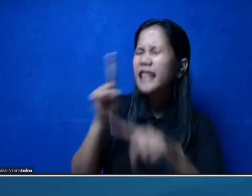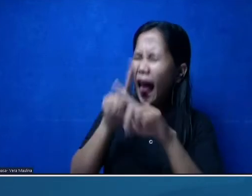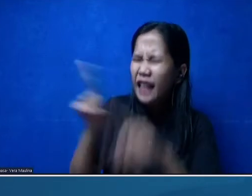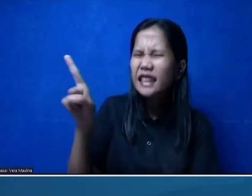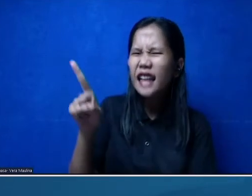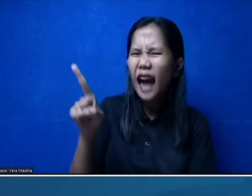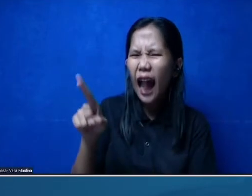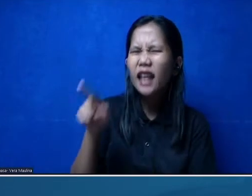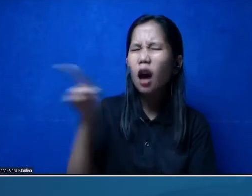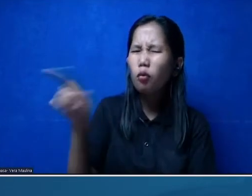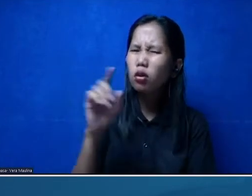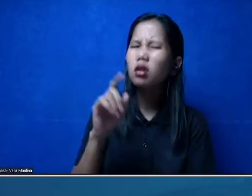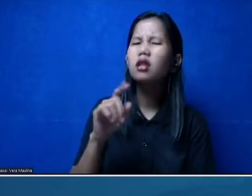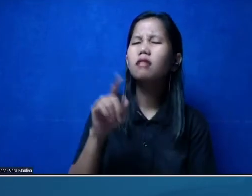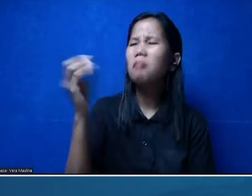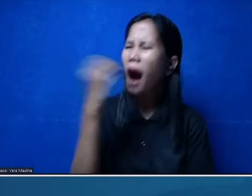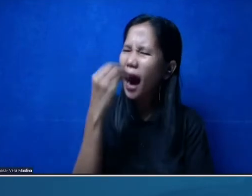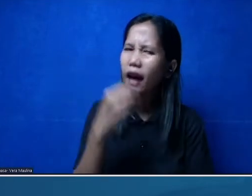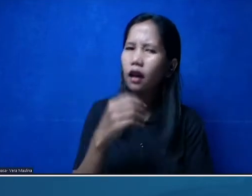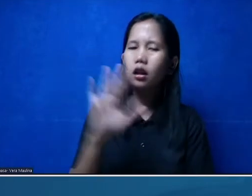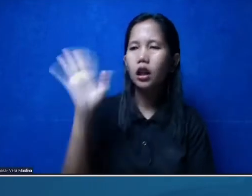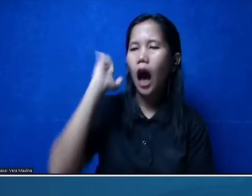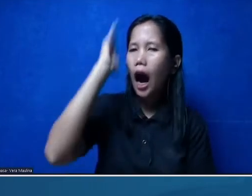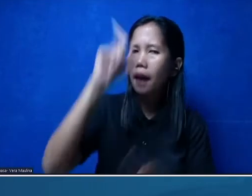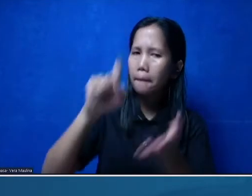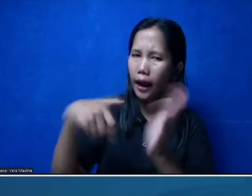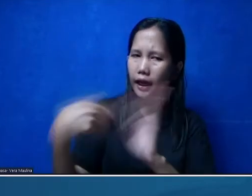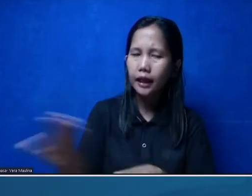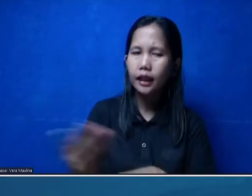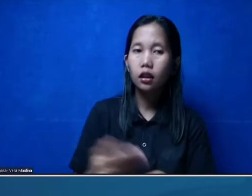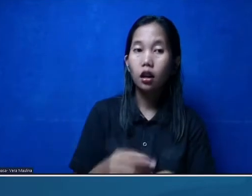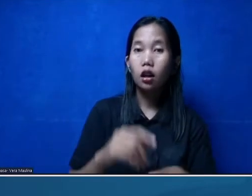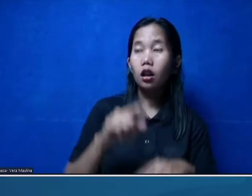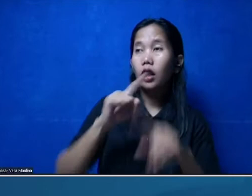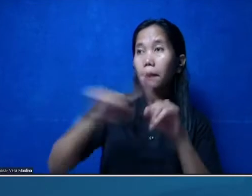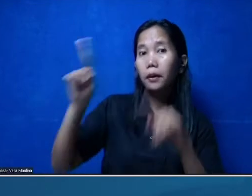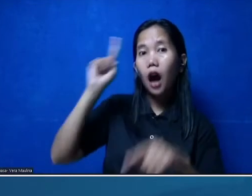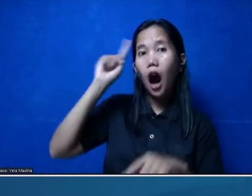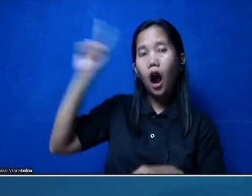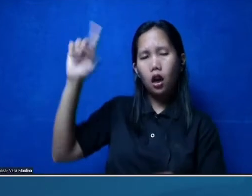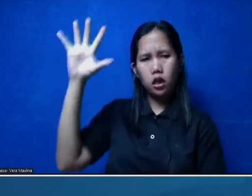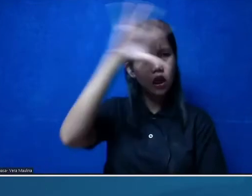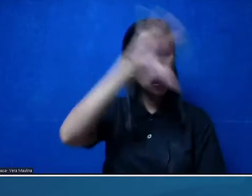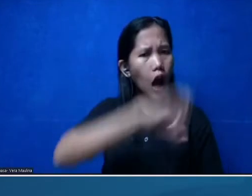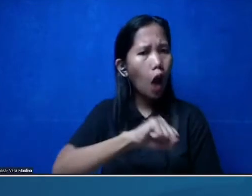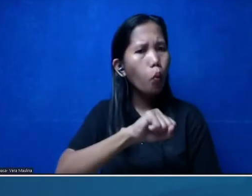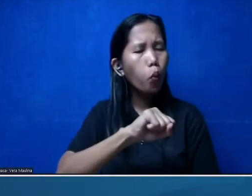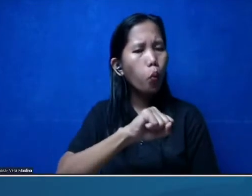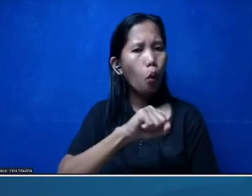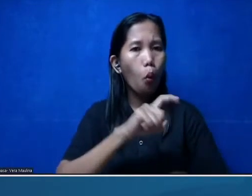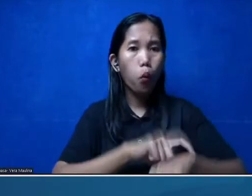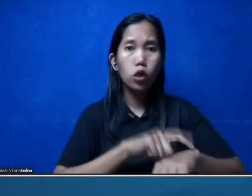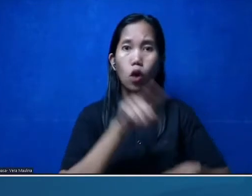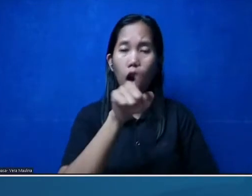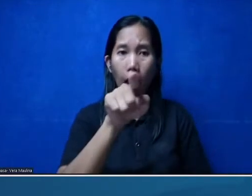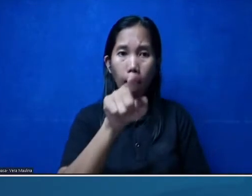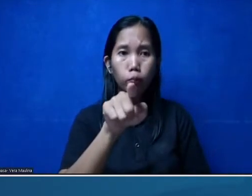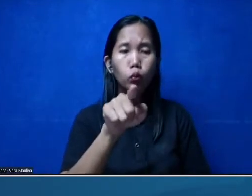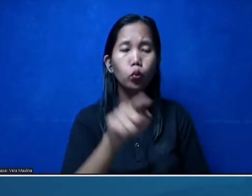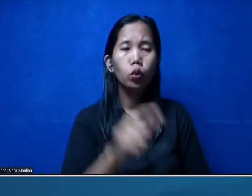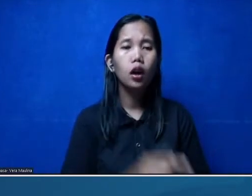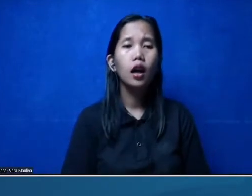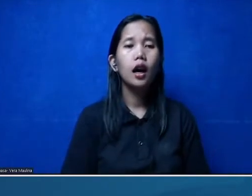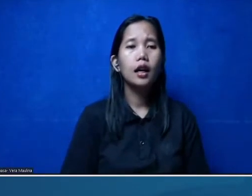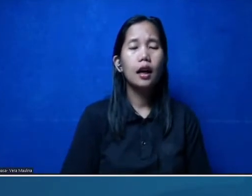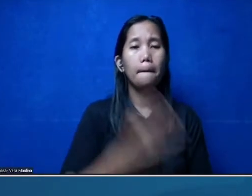matamu akan terbuka dan kamu akan menjadi seperti alat tahu tentang yang Click dan jam